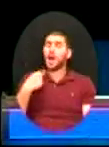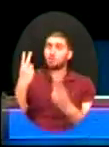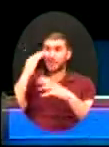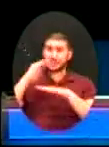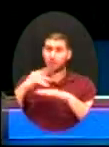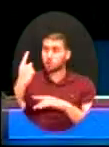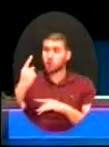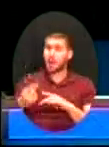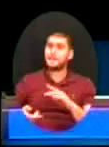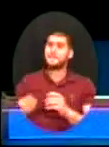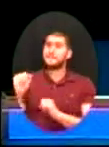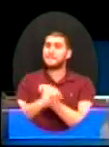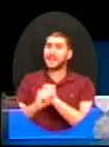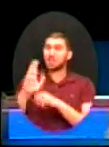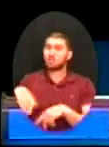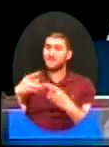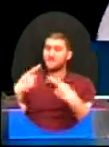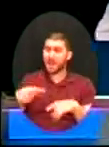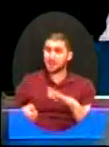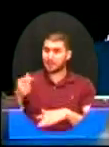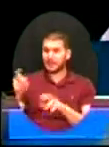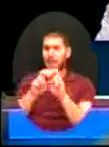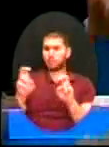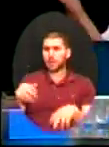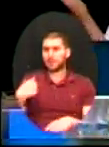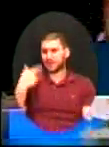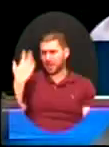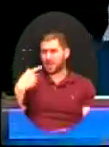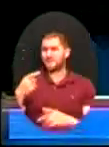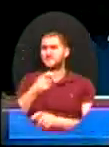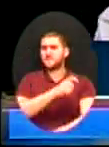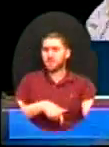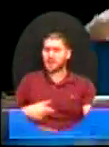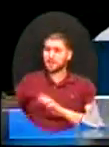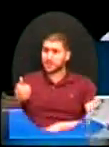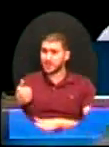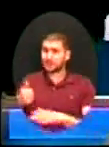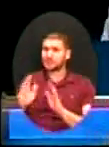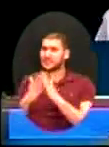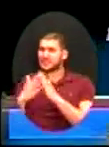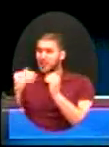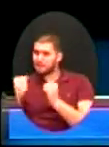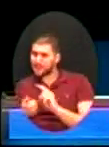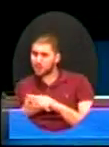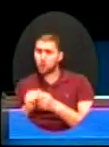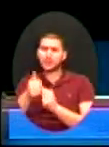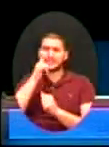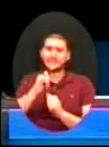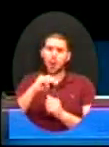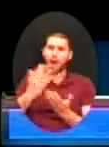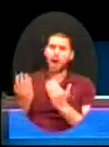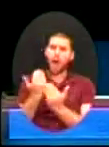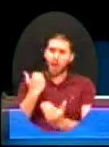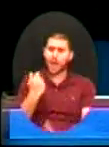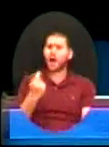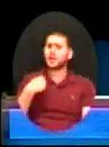מכינה יש ועד מנהל. בסוף זו עמותה, גם לי היה ועד מנהל שהייתי מחויבת אליו. מספר בטיחות לסיור הכנה לכל דבר.